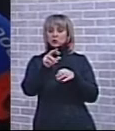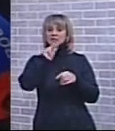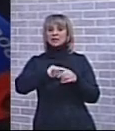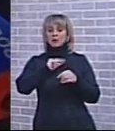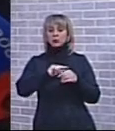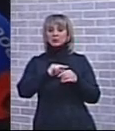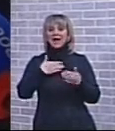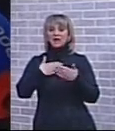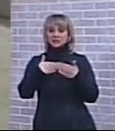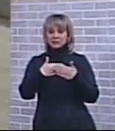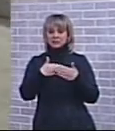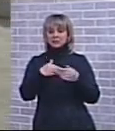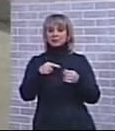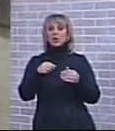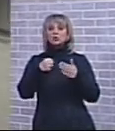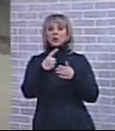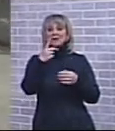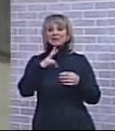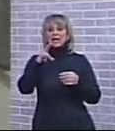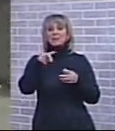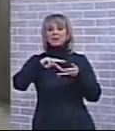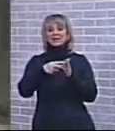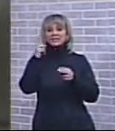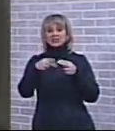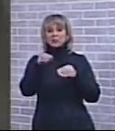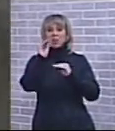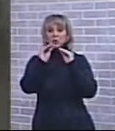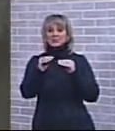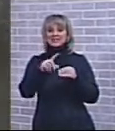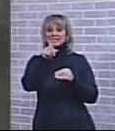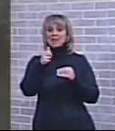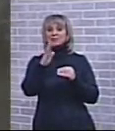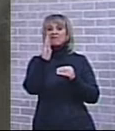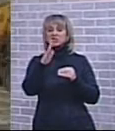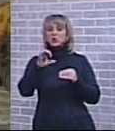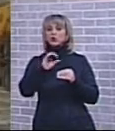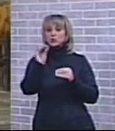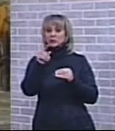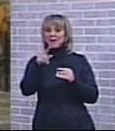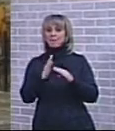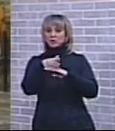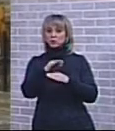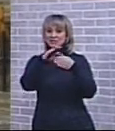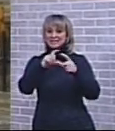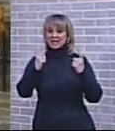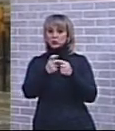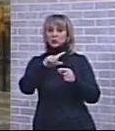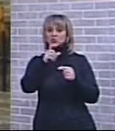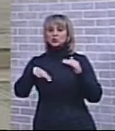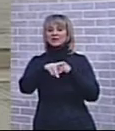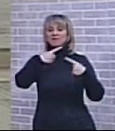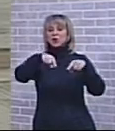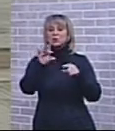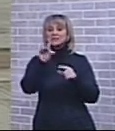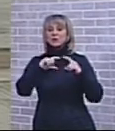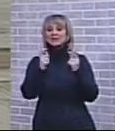работа активно. До 1 ноября планируется завершить благоустройство западного, восточного и южного подходов к стадиону. Зона вокруг